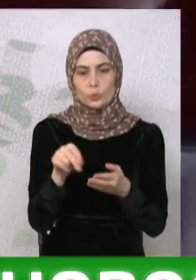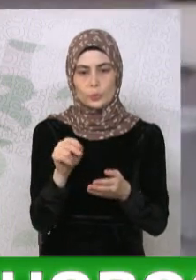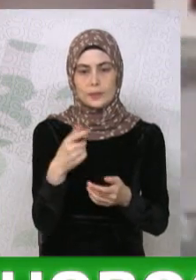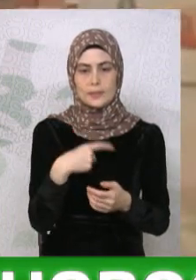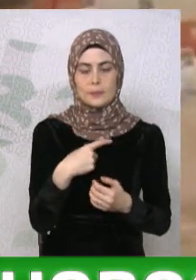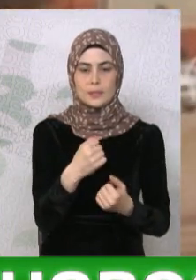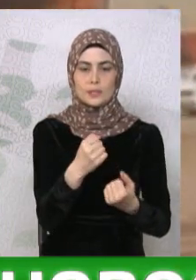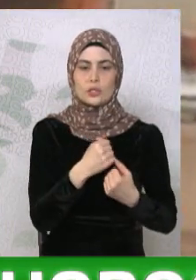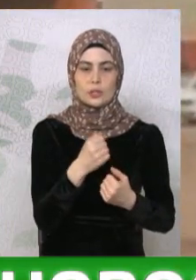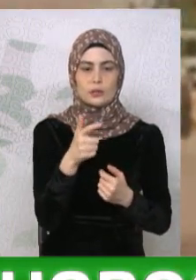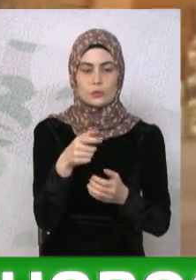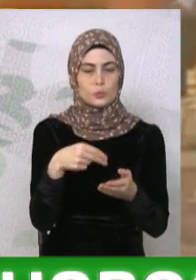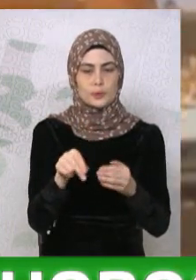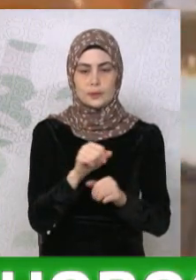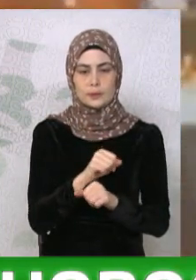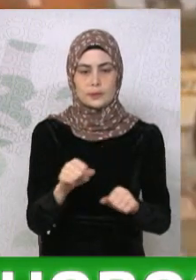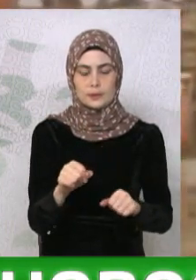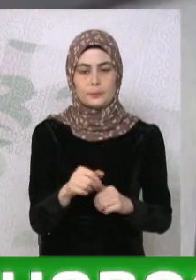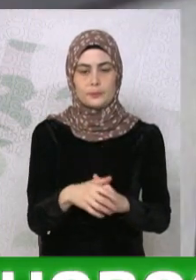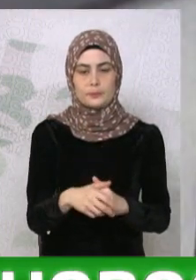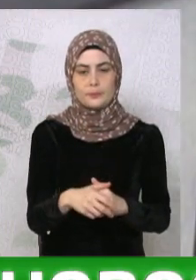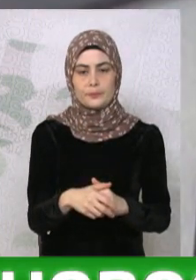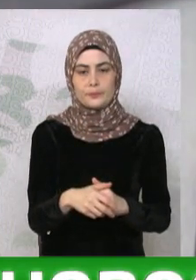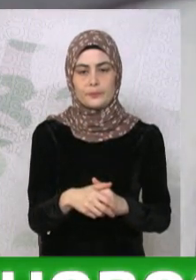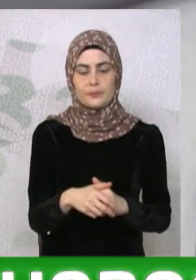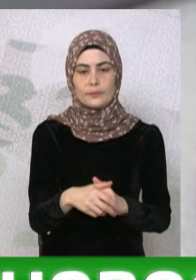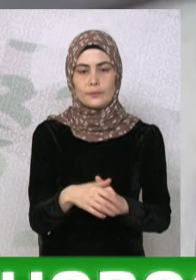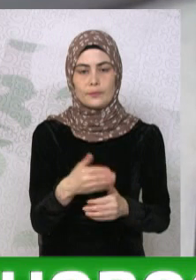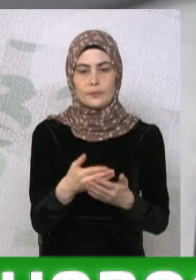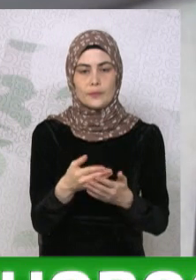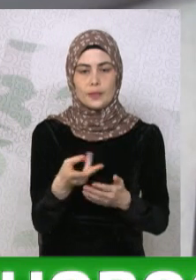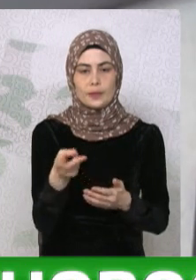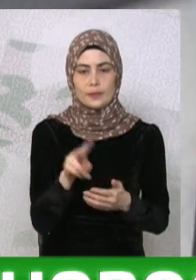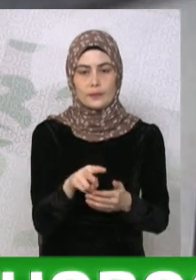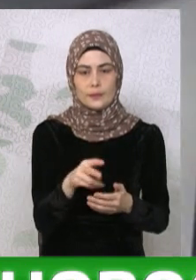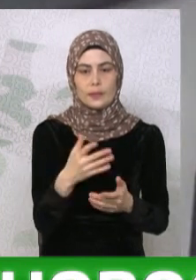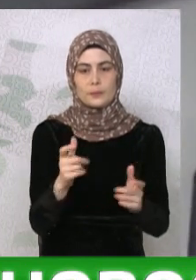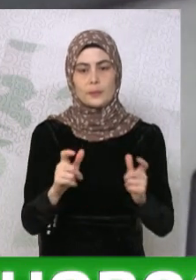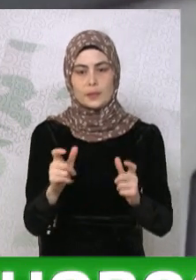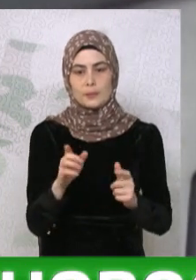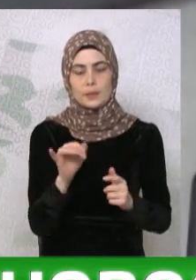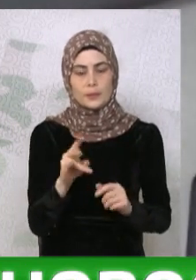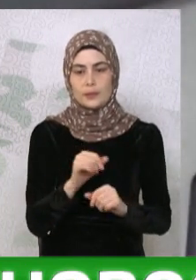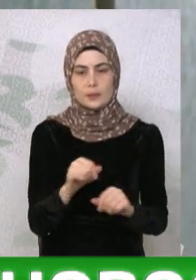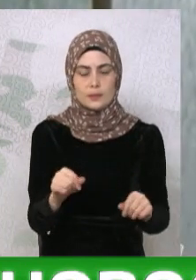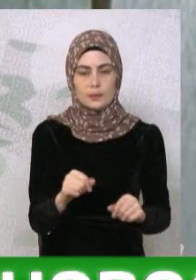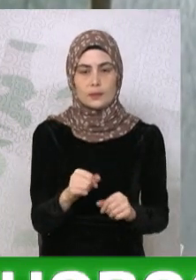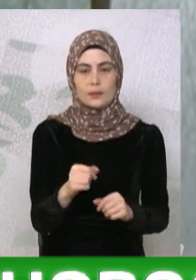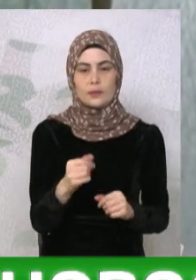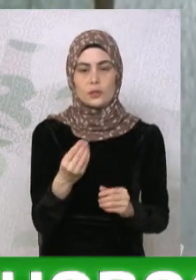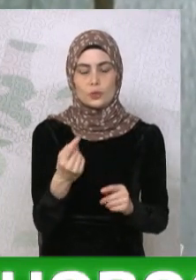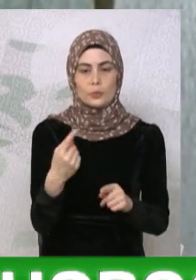самообороны или охоты огнестрельного гладкоствольного оружия, имеющего более двух стволов или магазин-барабан. Также введены